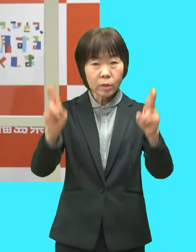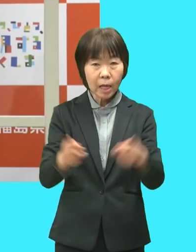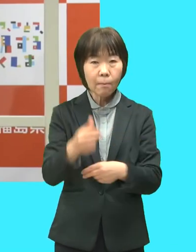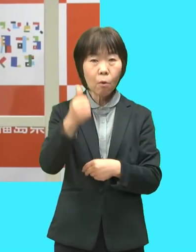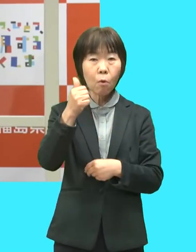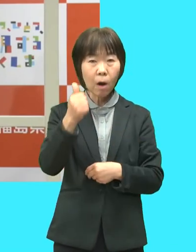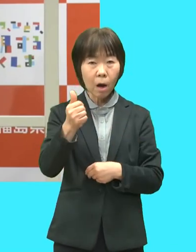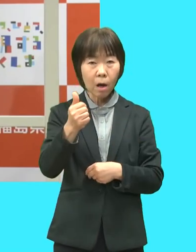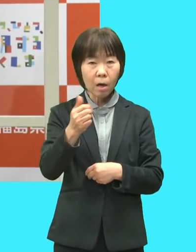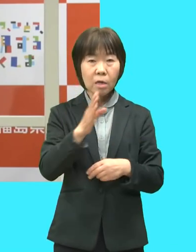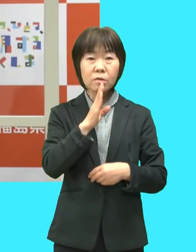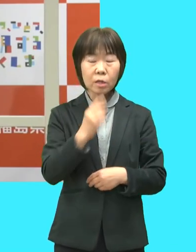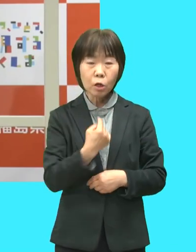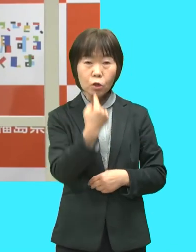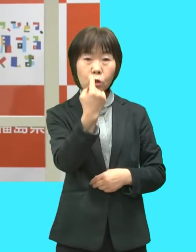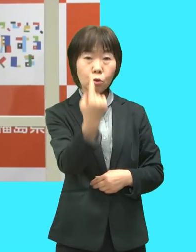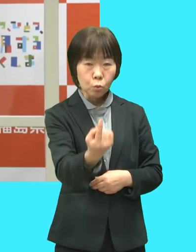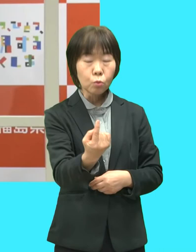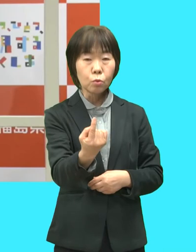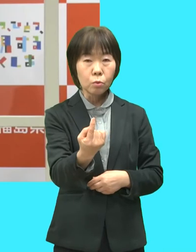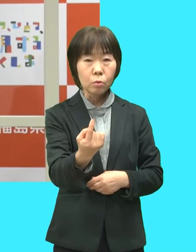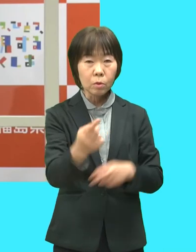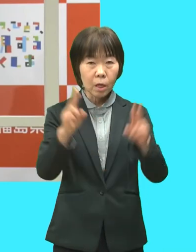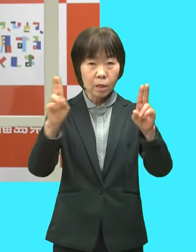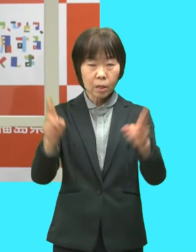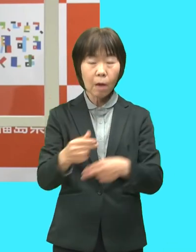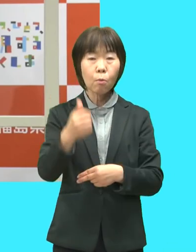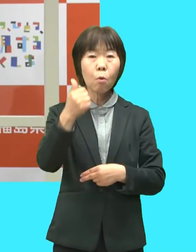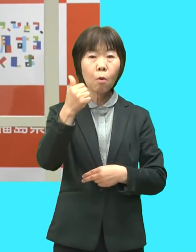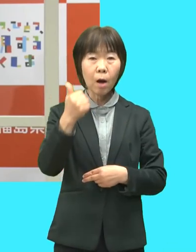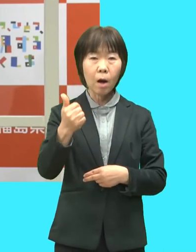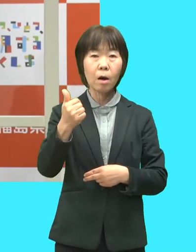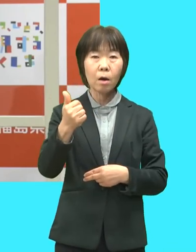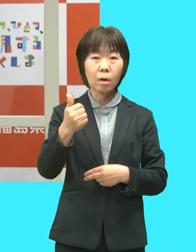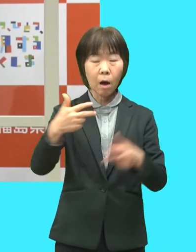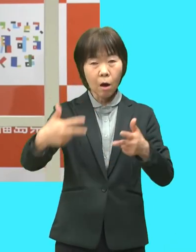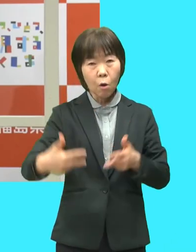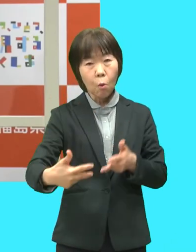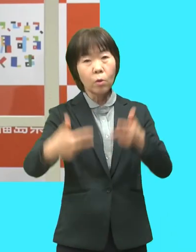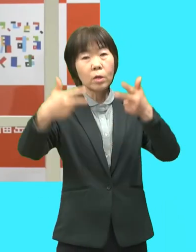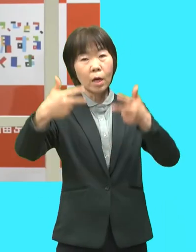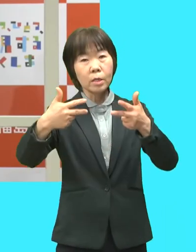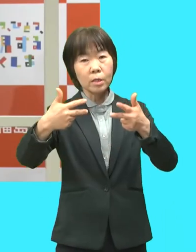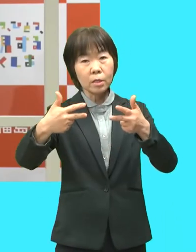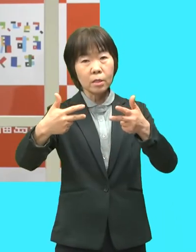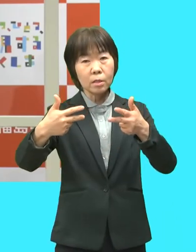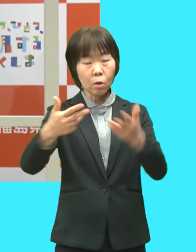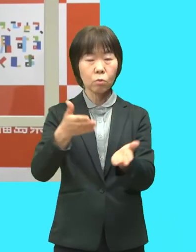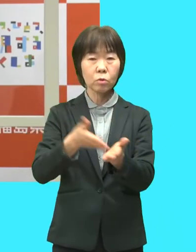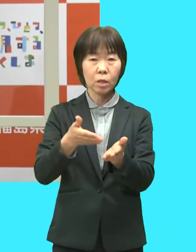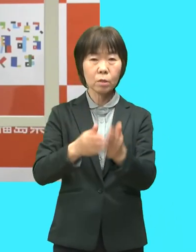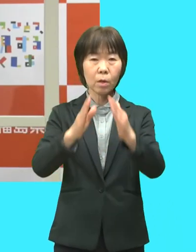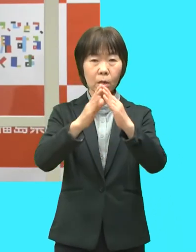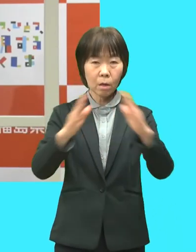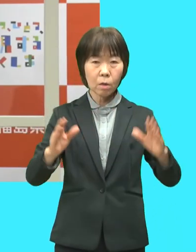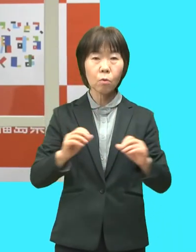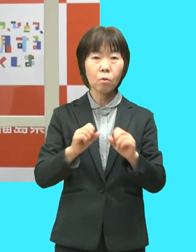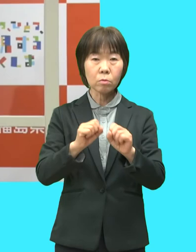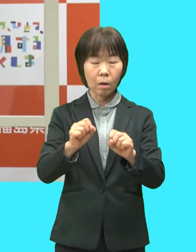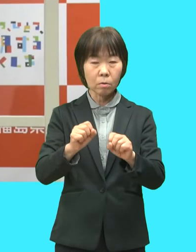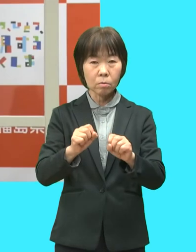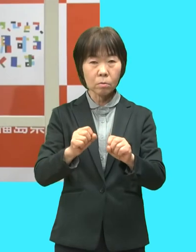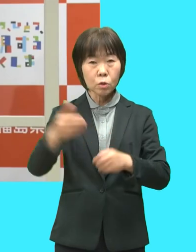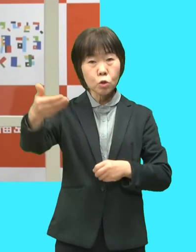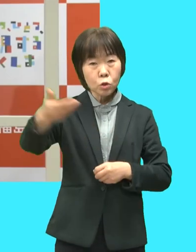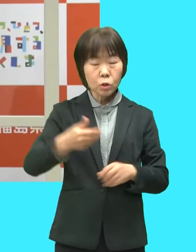実際に行っていただく、あるいは専門家によるオンラインでの 実際の説明会を行う、質疑応